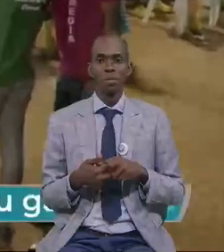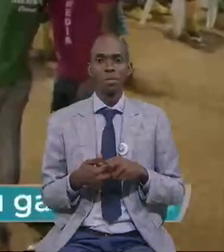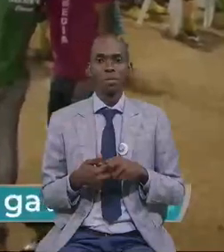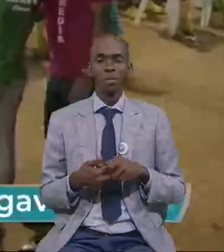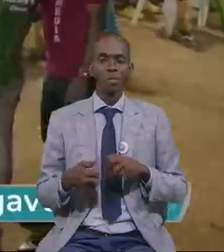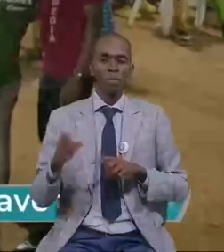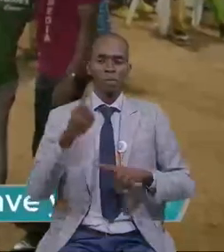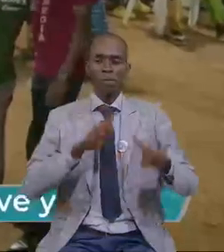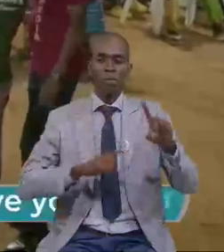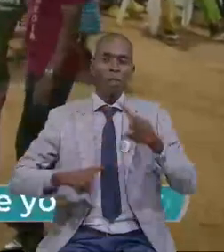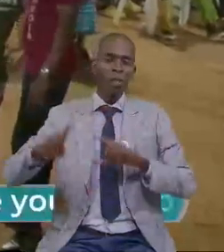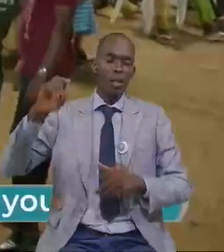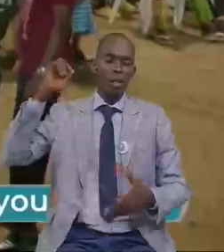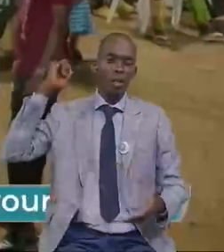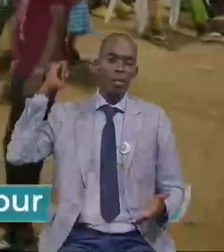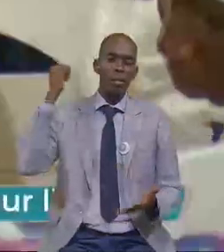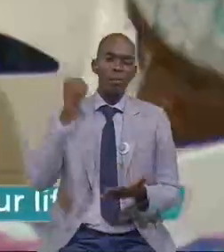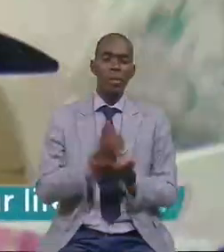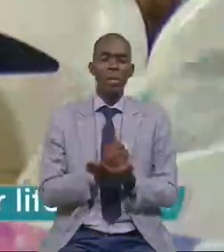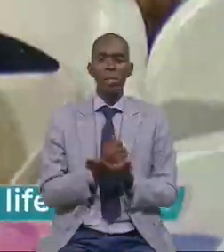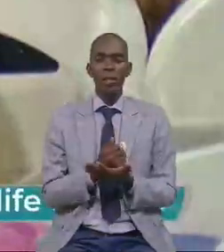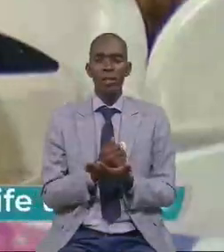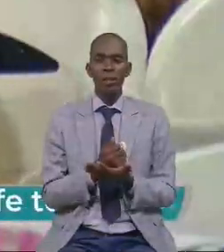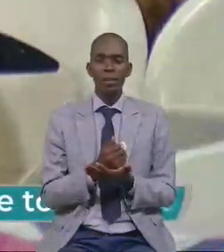Donnez un grand amen si vous y croyez.